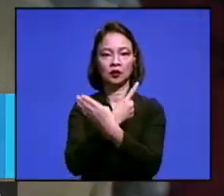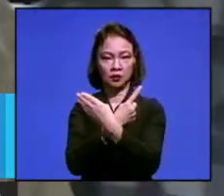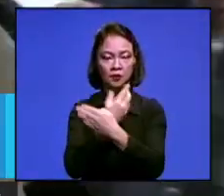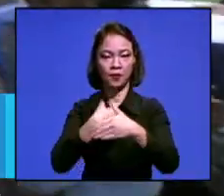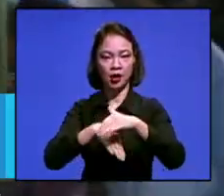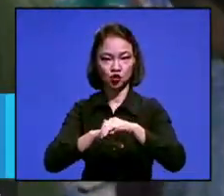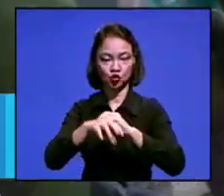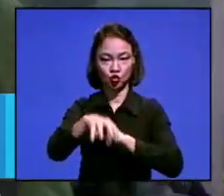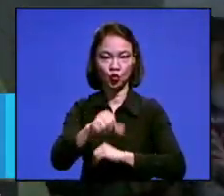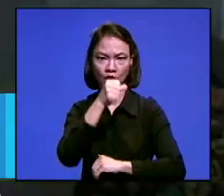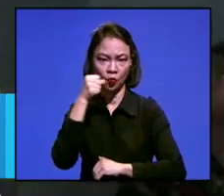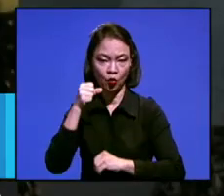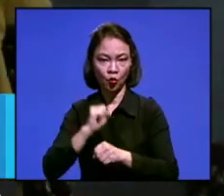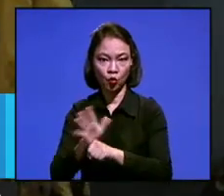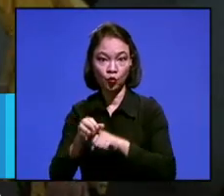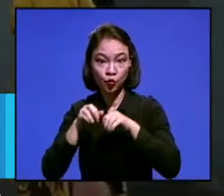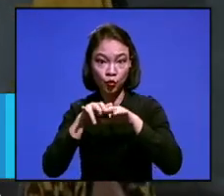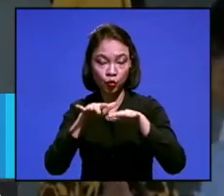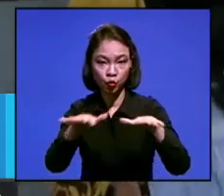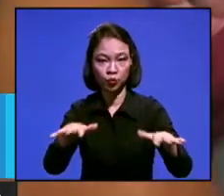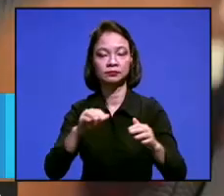ke dalam zona merah penyebaran virus corona.